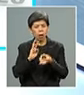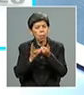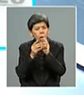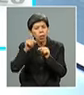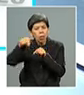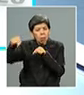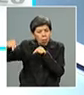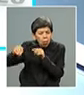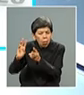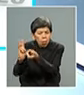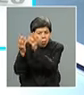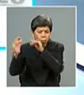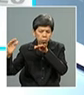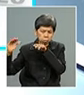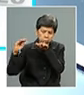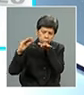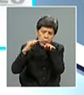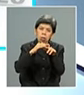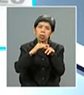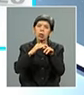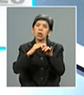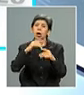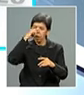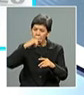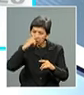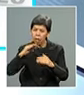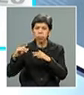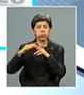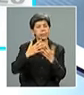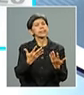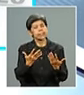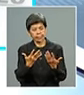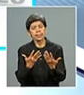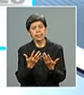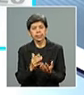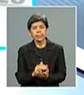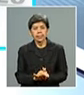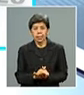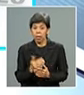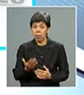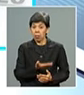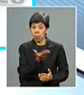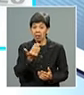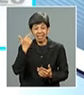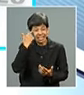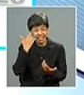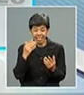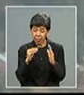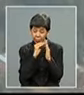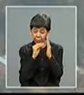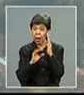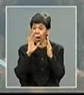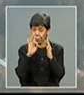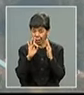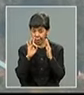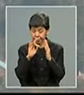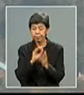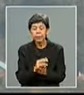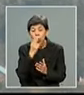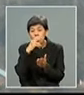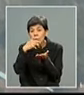านส่งหมอกควันไฟเป็นมลพิษข้ามแดนมาทำร้ายคนแม่ฮ่องสอนเพิ่มด้วยนะครับผู้ชมในอีก8จังหวัดภาคเหนือตอนบนดู